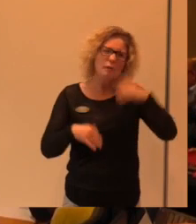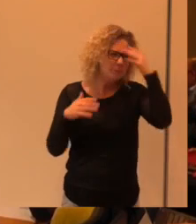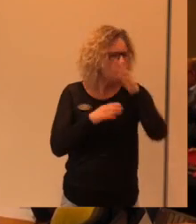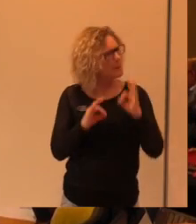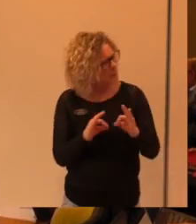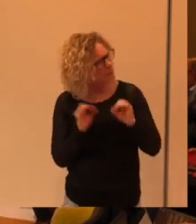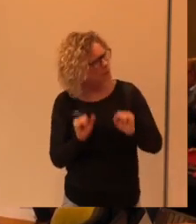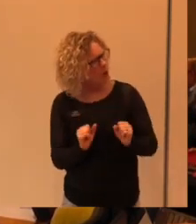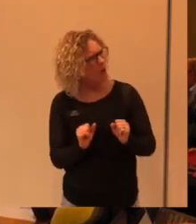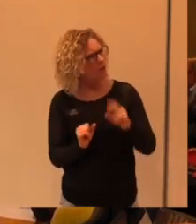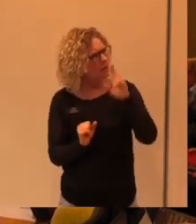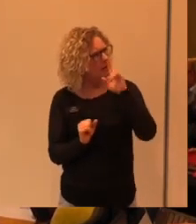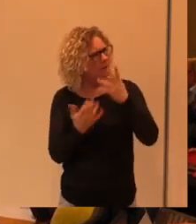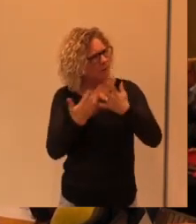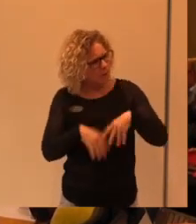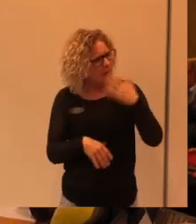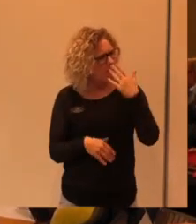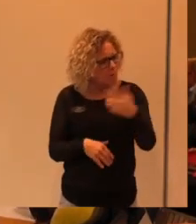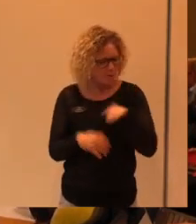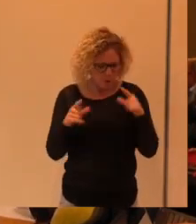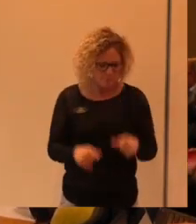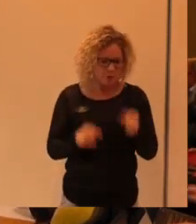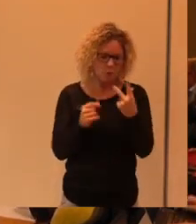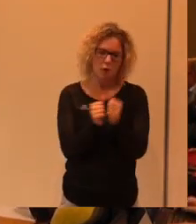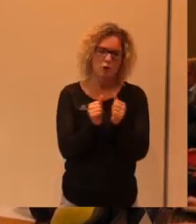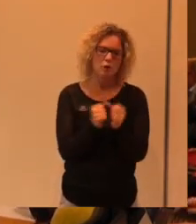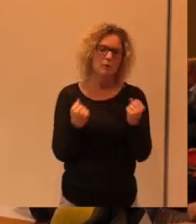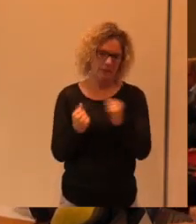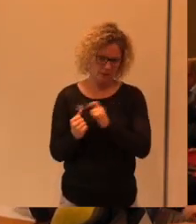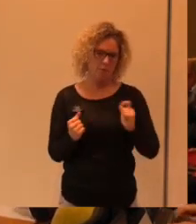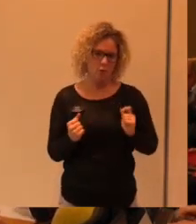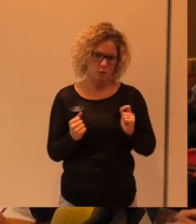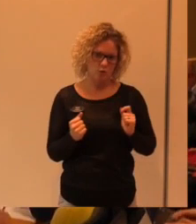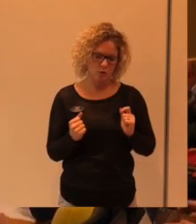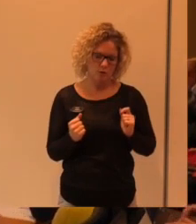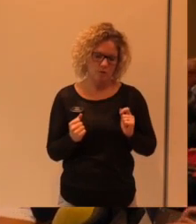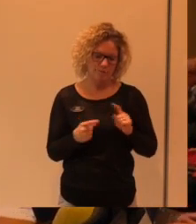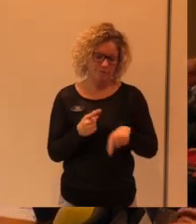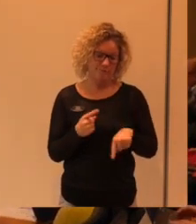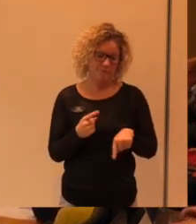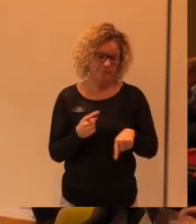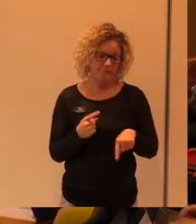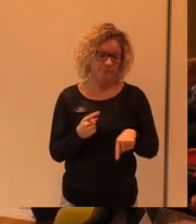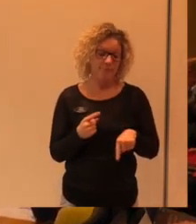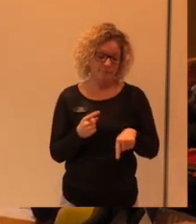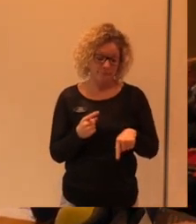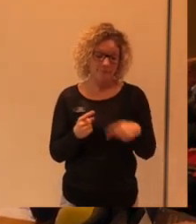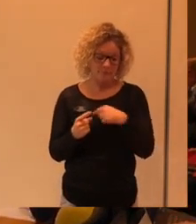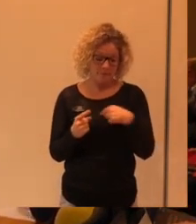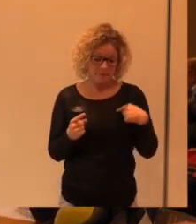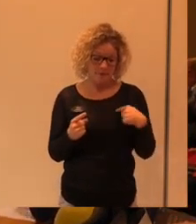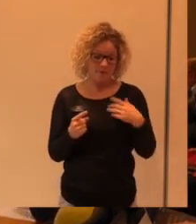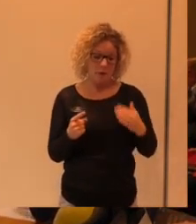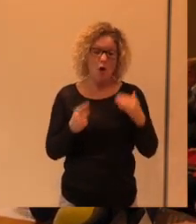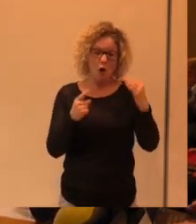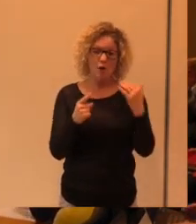kring hur vi ska jobba med det framöver. Och då har vi identifierat några saker som är väldigt viktiga för det här. Och det är nummer ett då, att vi höjer